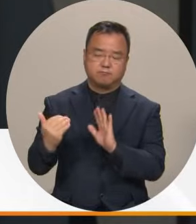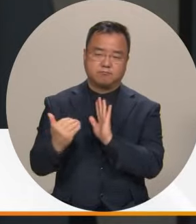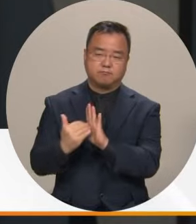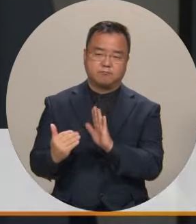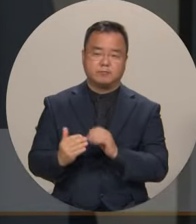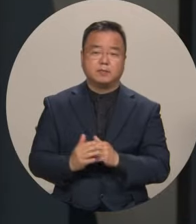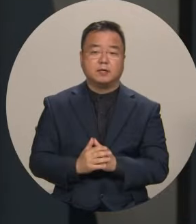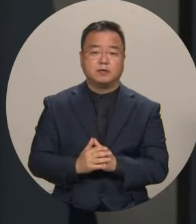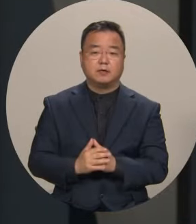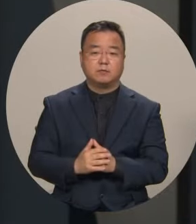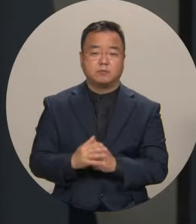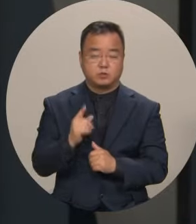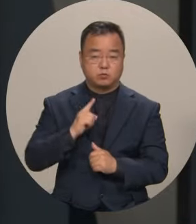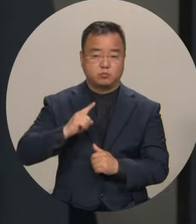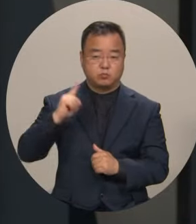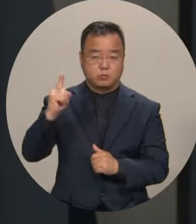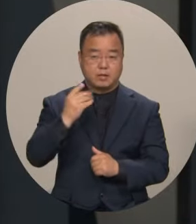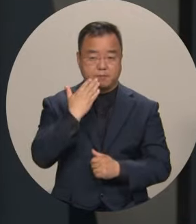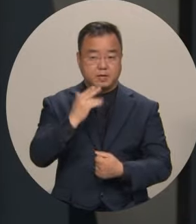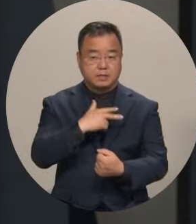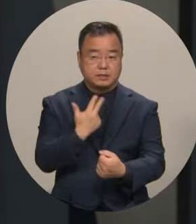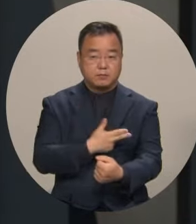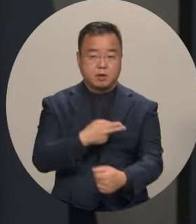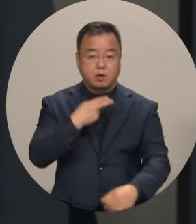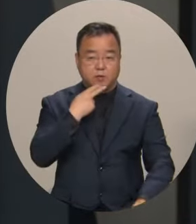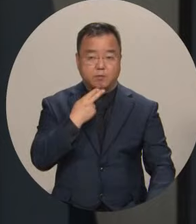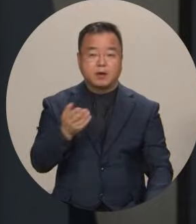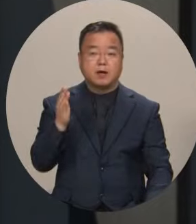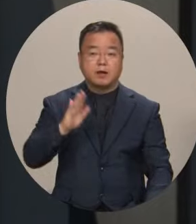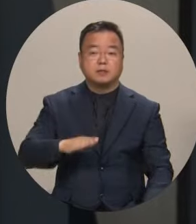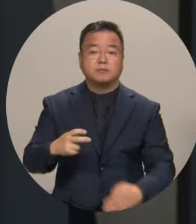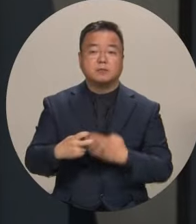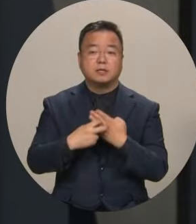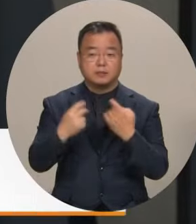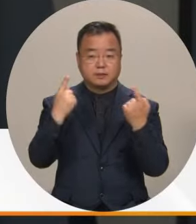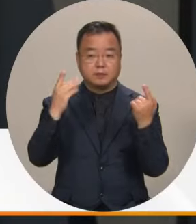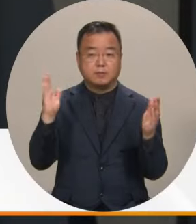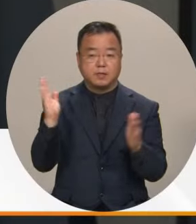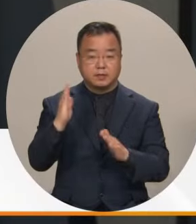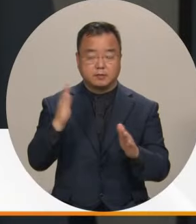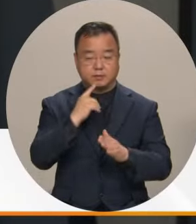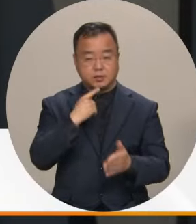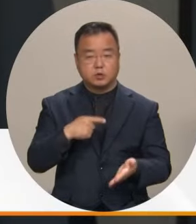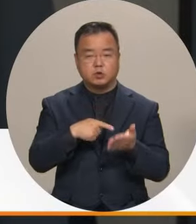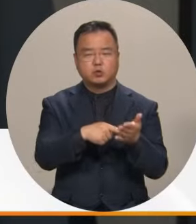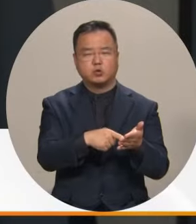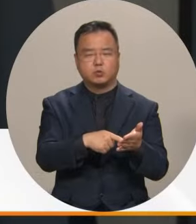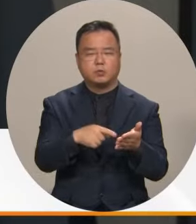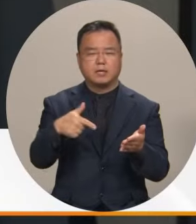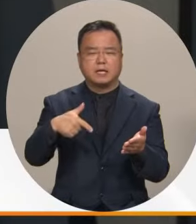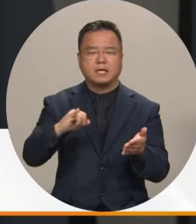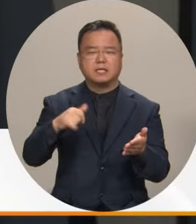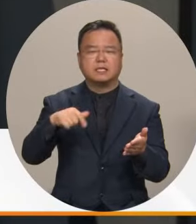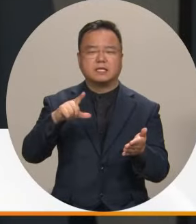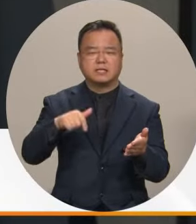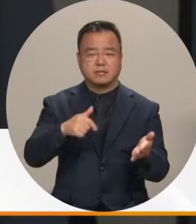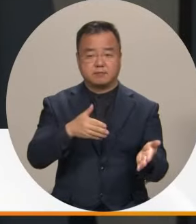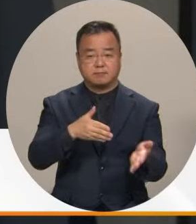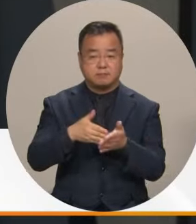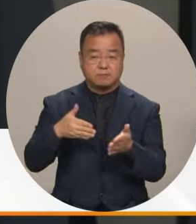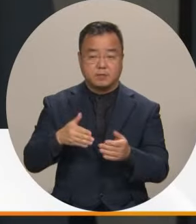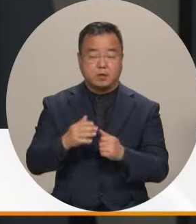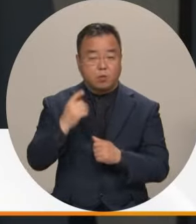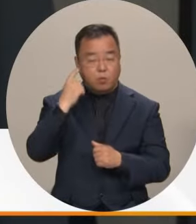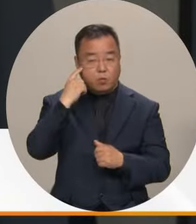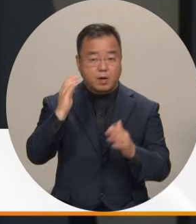똑같이 원고 자격이 없다는 얘기입니다 어 하지만 의대 생애 신청에 대해선 기각 판결을 내렸습니다 어 이들의